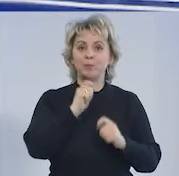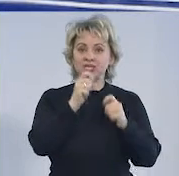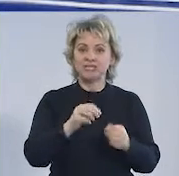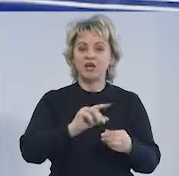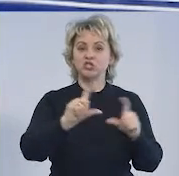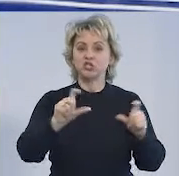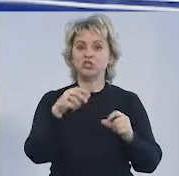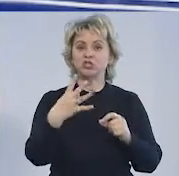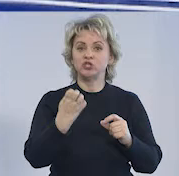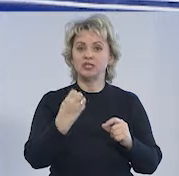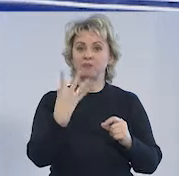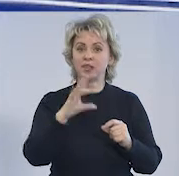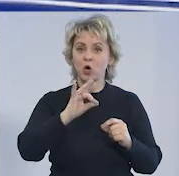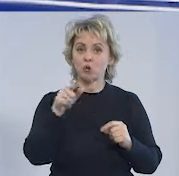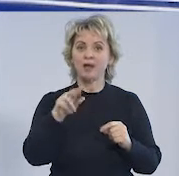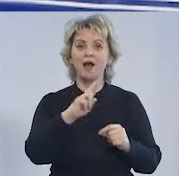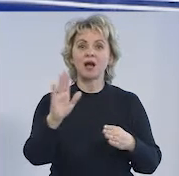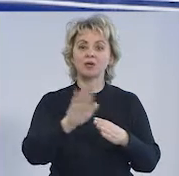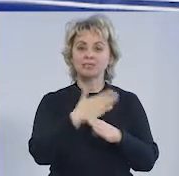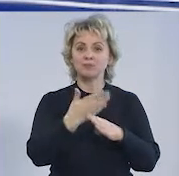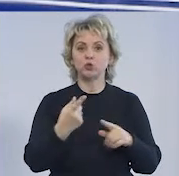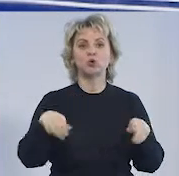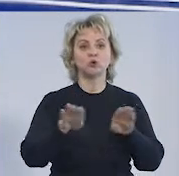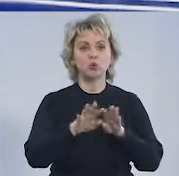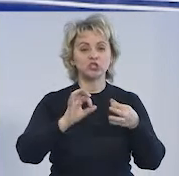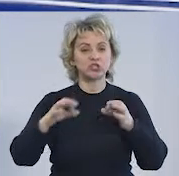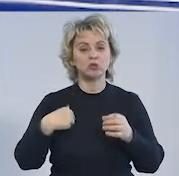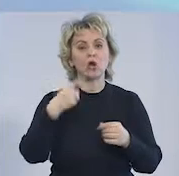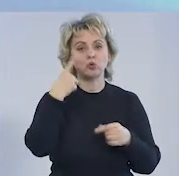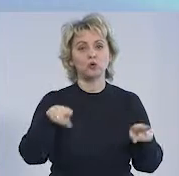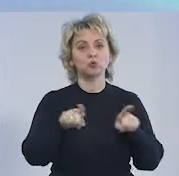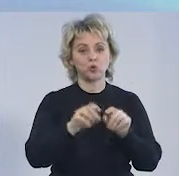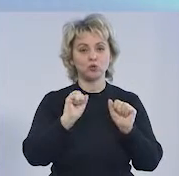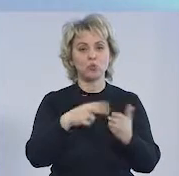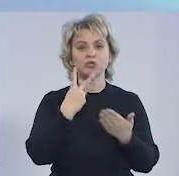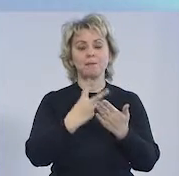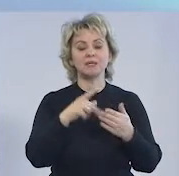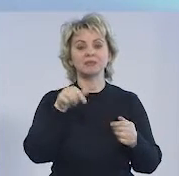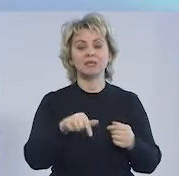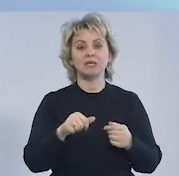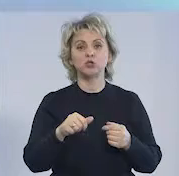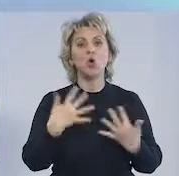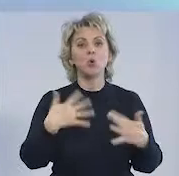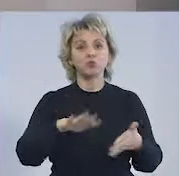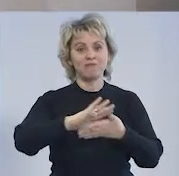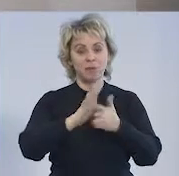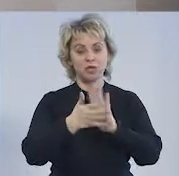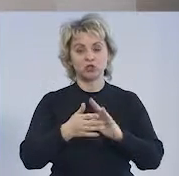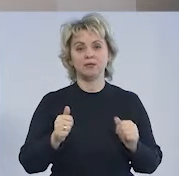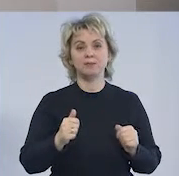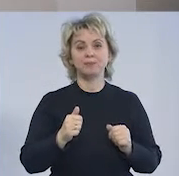фонд 415 тысяч рублей, как он распределяется, это уже детали, я думаю, что тоже стоит, можно стоит посмотреть уже в